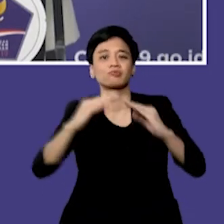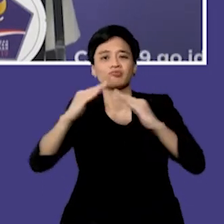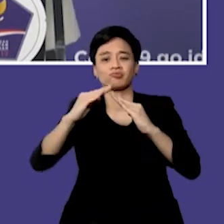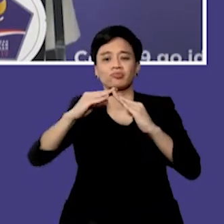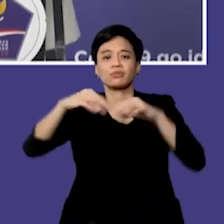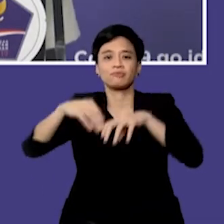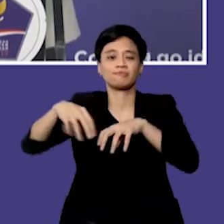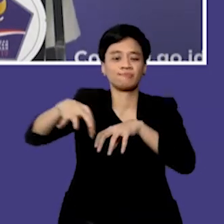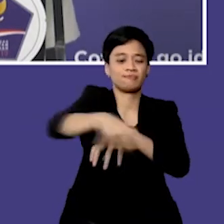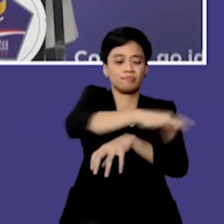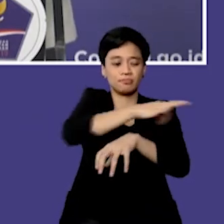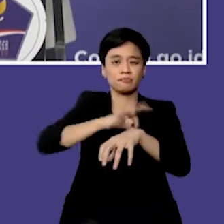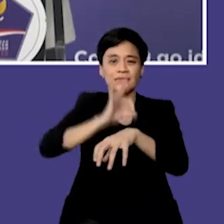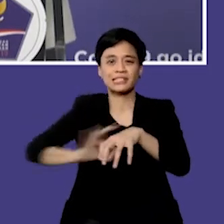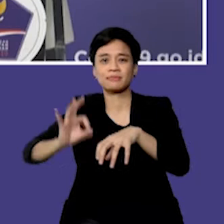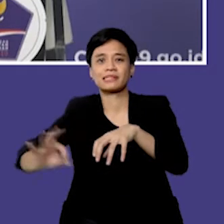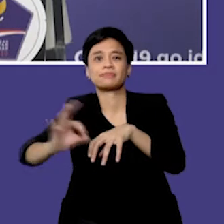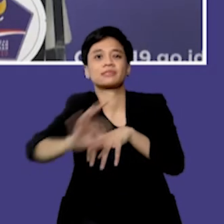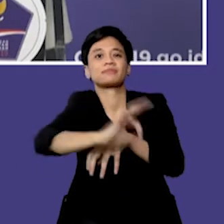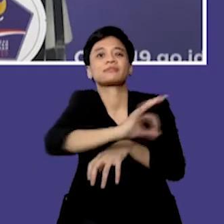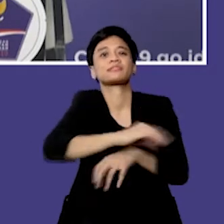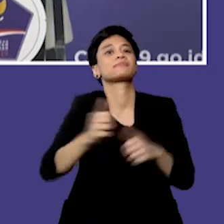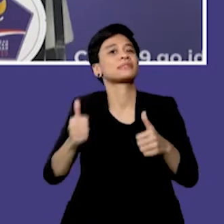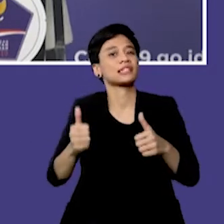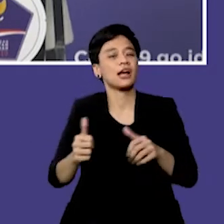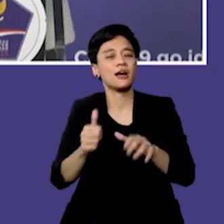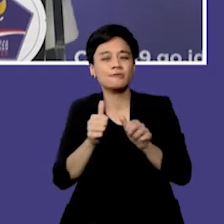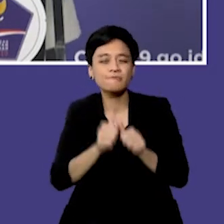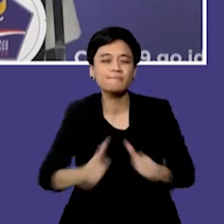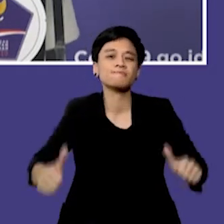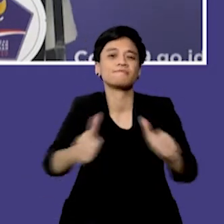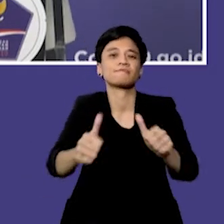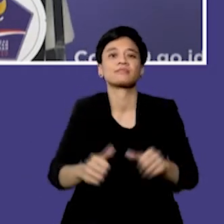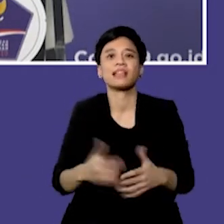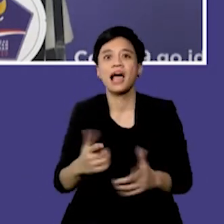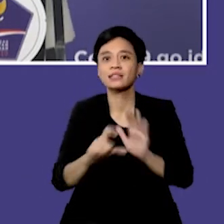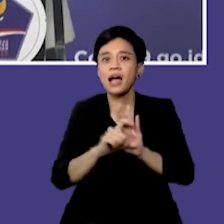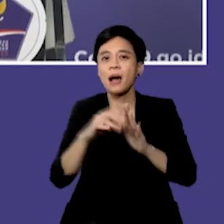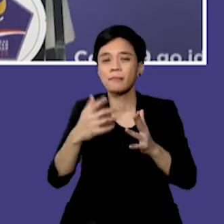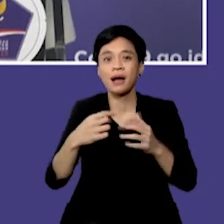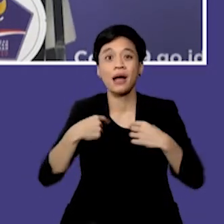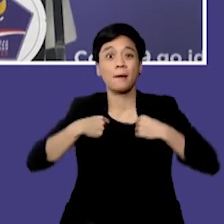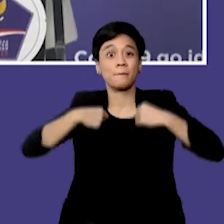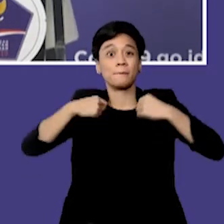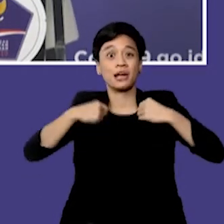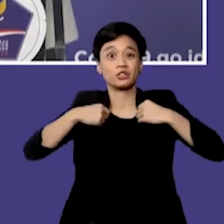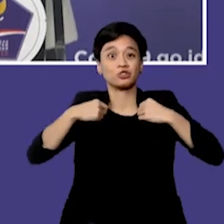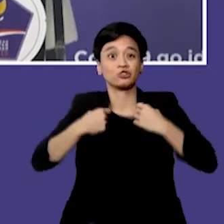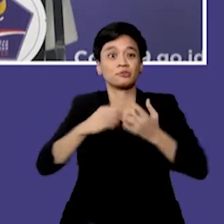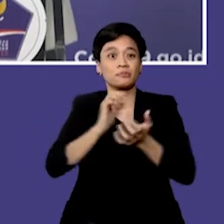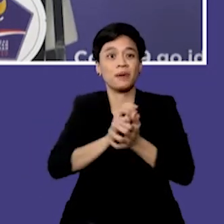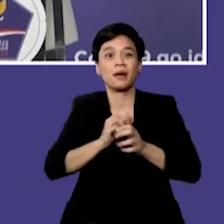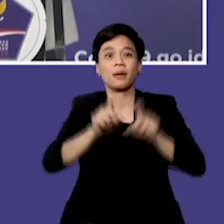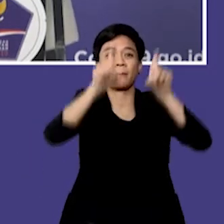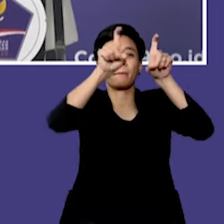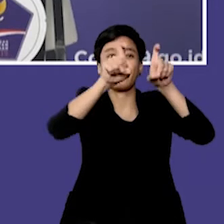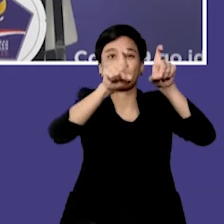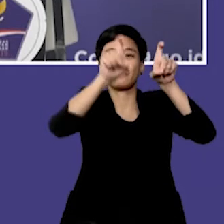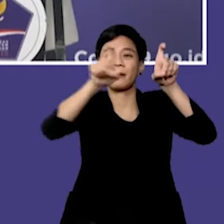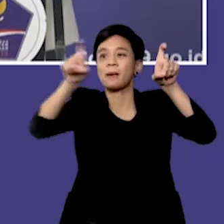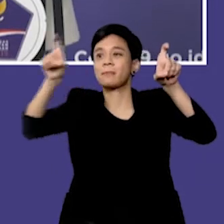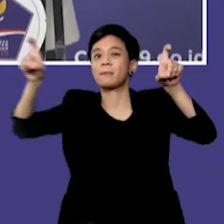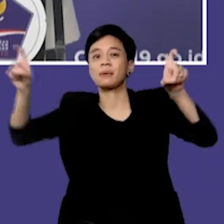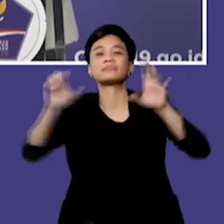kita. Salah satu langkah praktis ialah jangan menggantung pakaian bekas pakai yang berpotensi menjadi tempat bersembunyi nyamuk DBD di